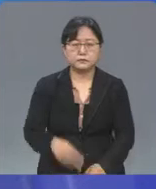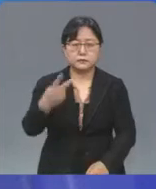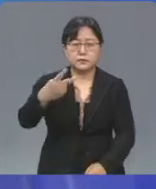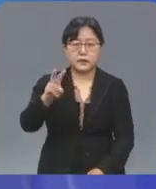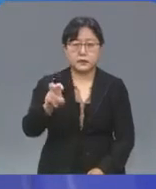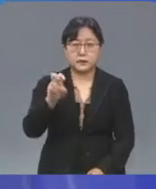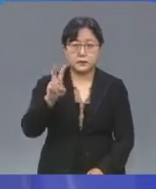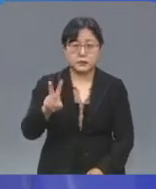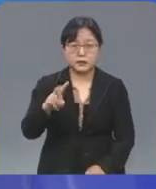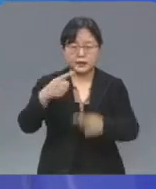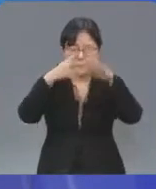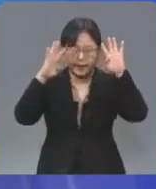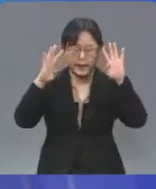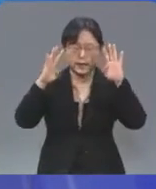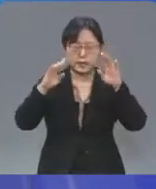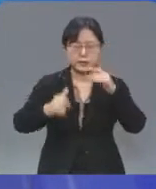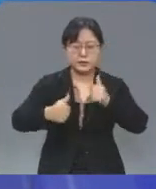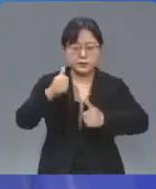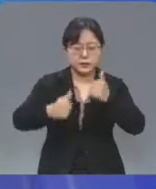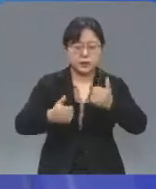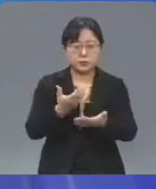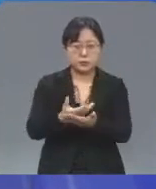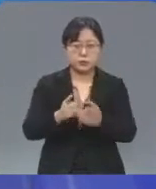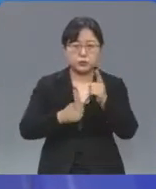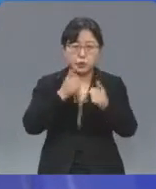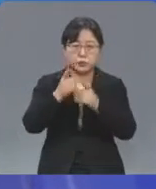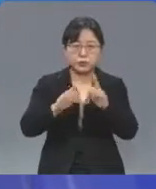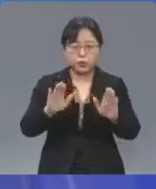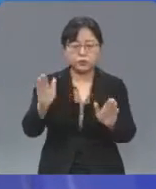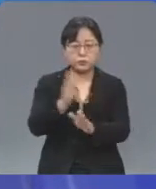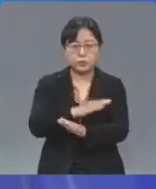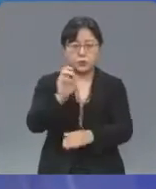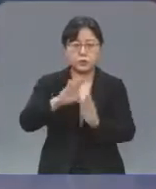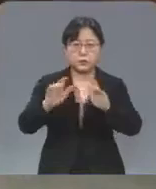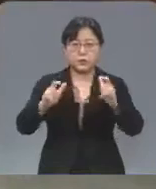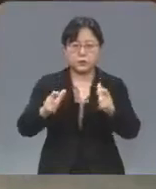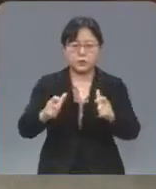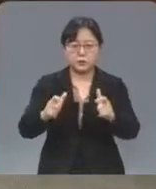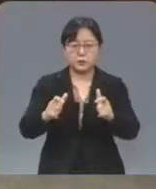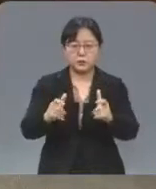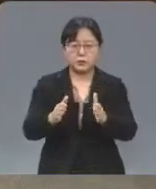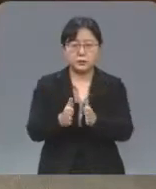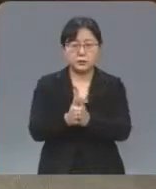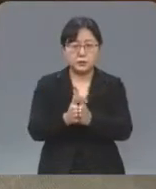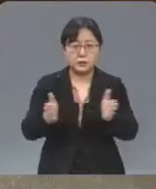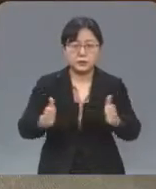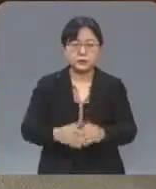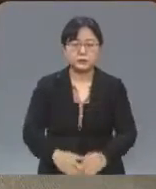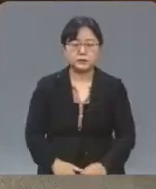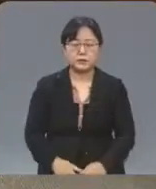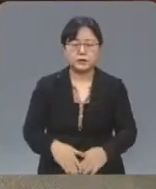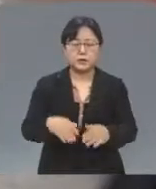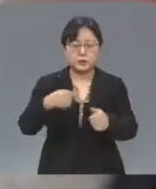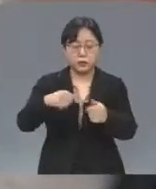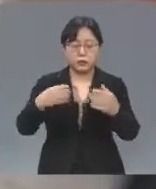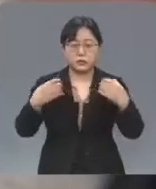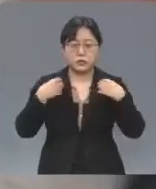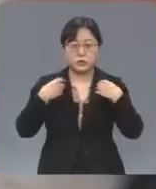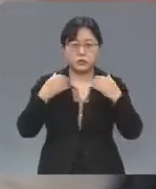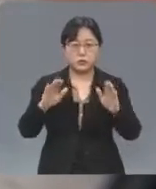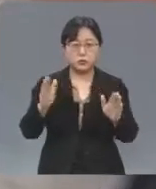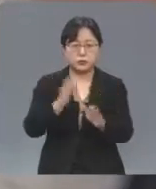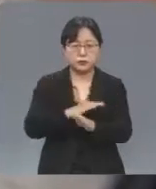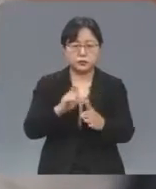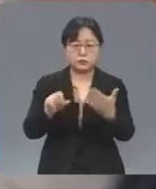2012학년도 대학 수학능력시험 원서접수가 오늘부터 광주와 전남 지역에서도 시리즈 진행됩니다 지르 김청은 오늘부터